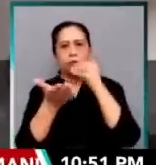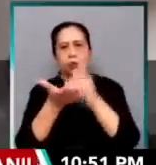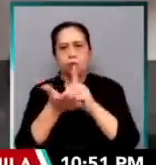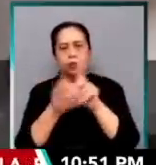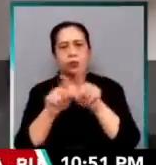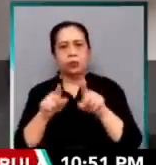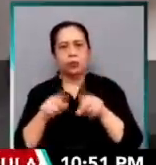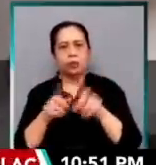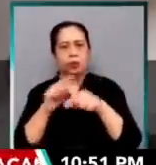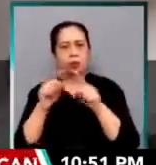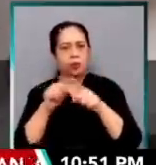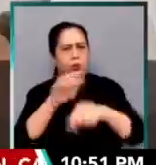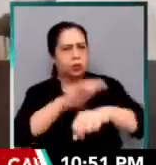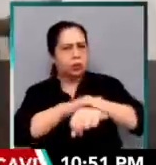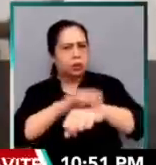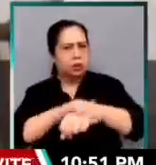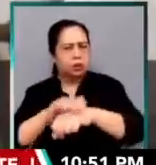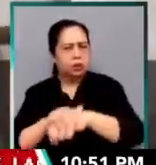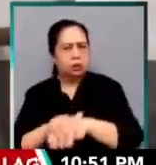sitahin niya...